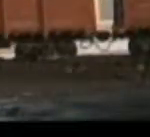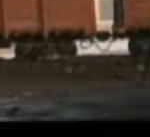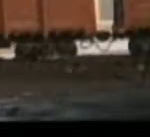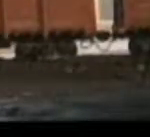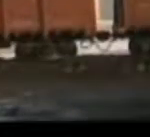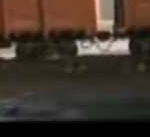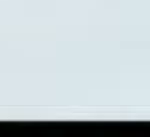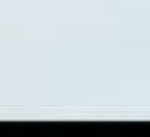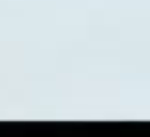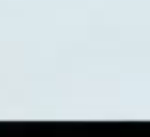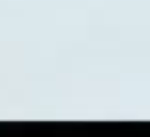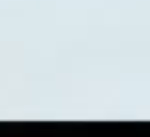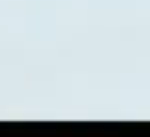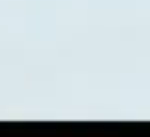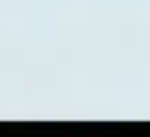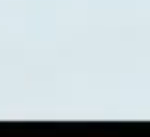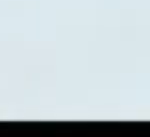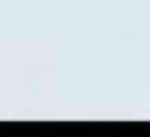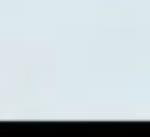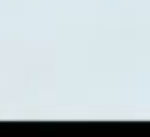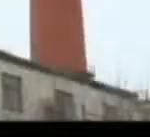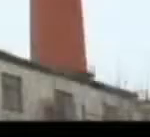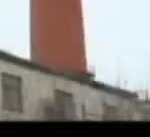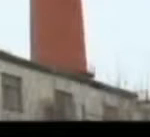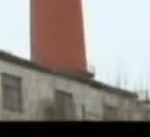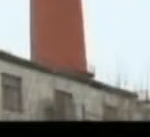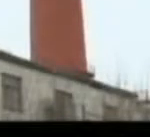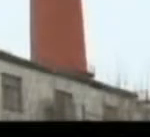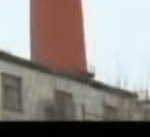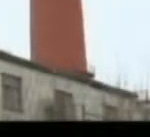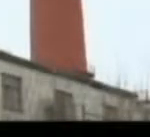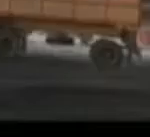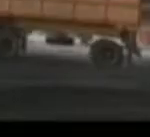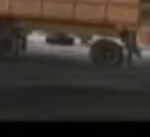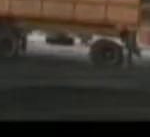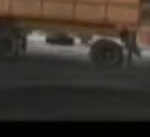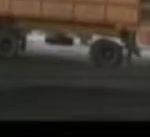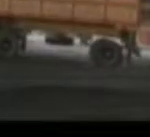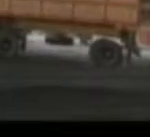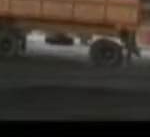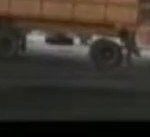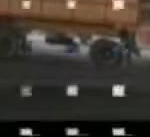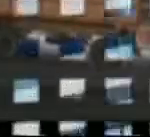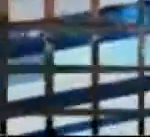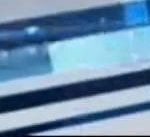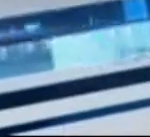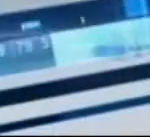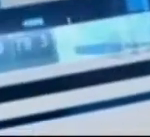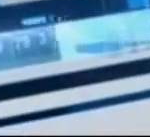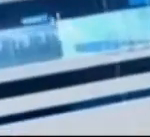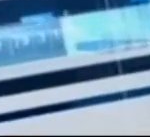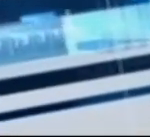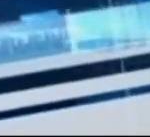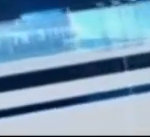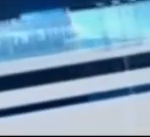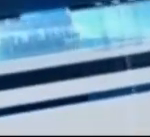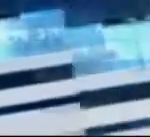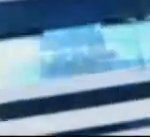Отопительный сезон пройдет без осложнений. Представители Теплокоммунэнерго обещают горожанам беспроблемную зиму.